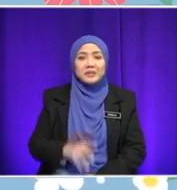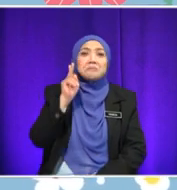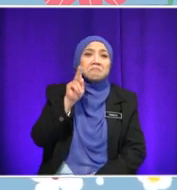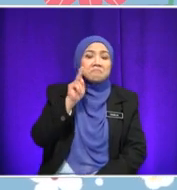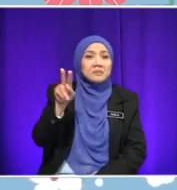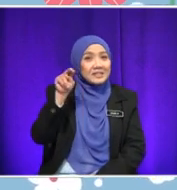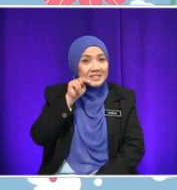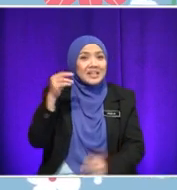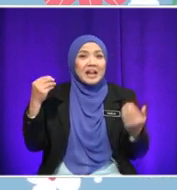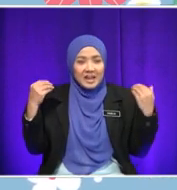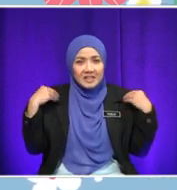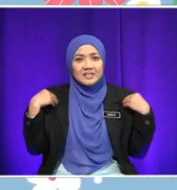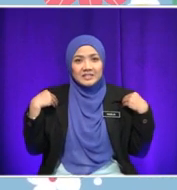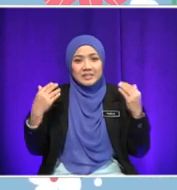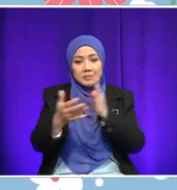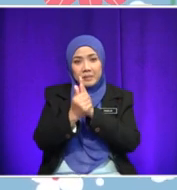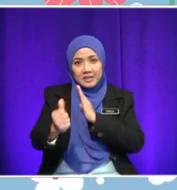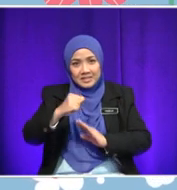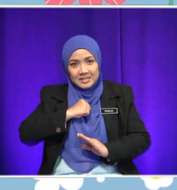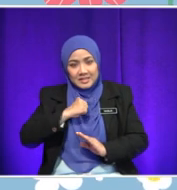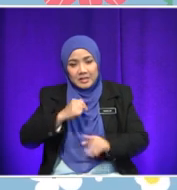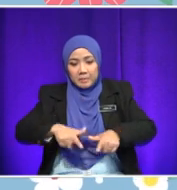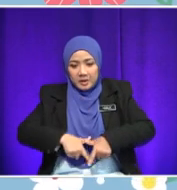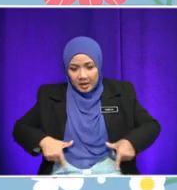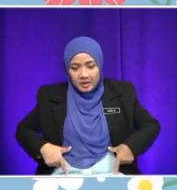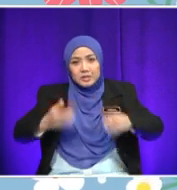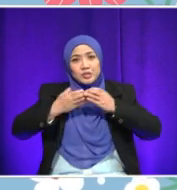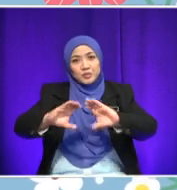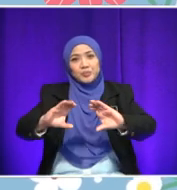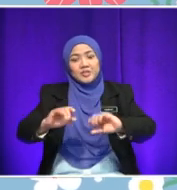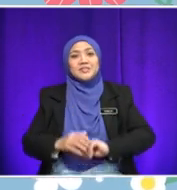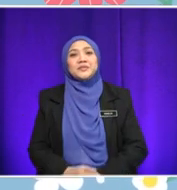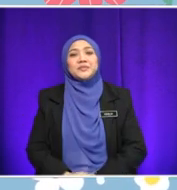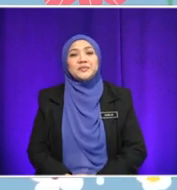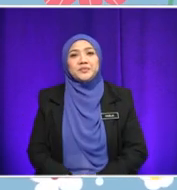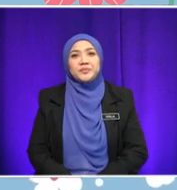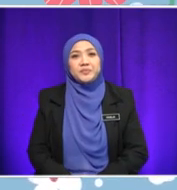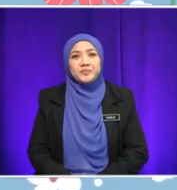dia ini kalau untuk gubahan bunga kita kena berani coba bergerak